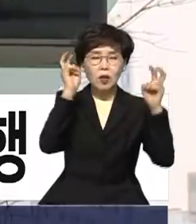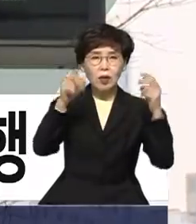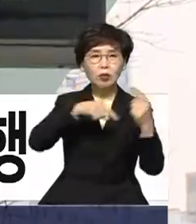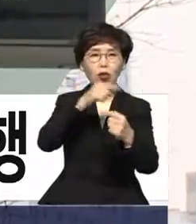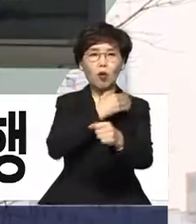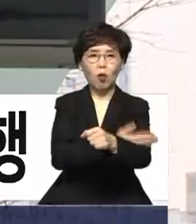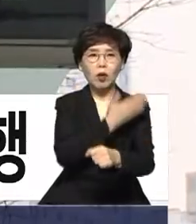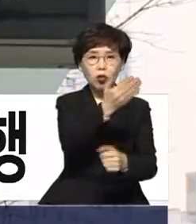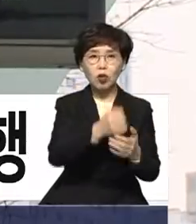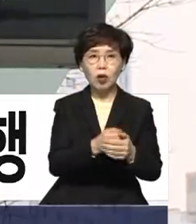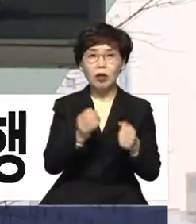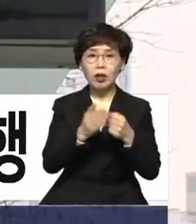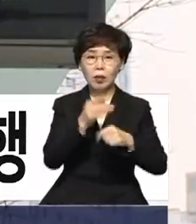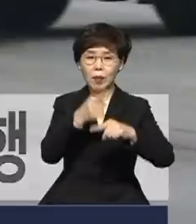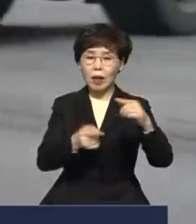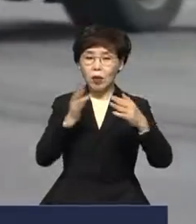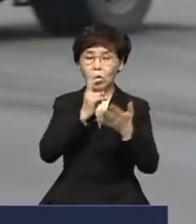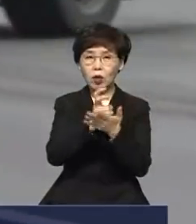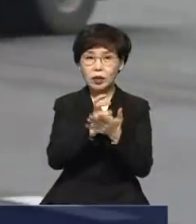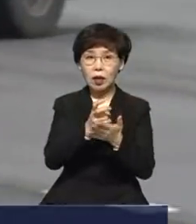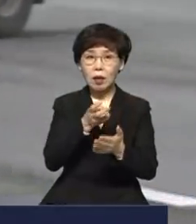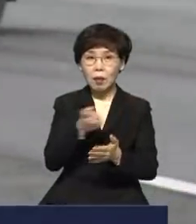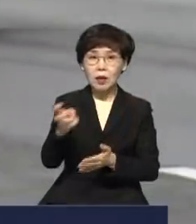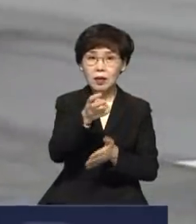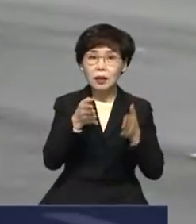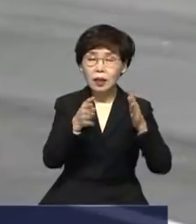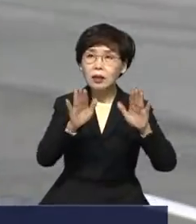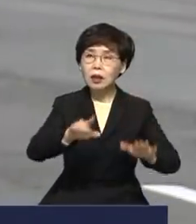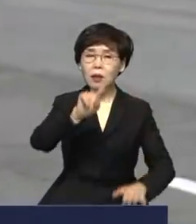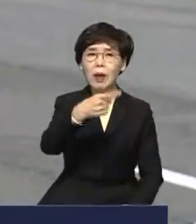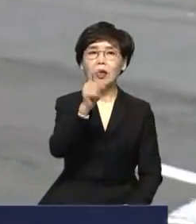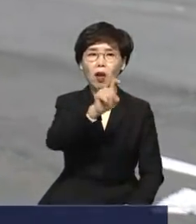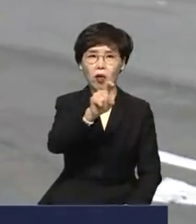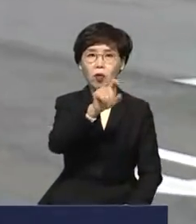따라 용인시내 준공영제 버스 노선은 현재